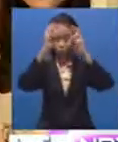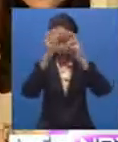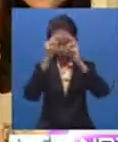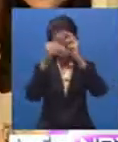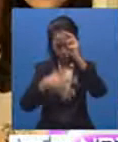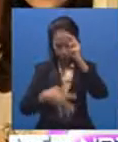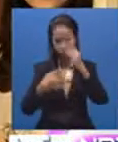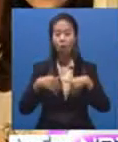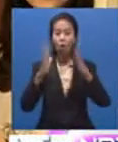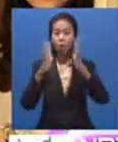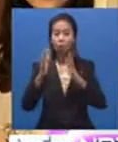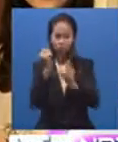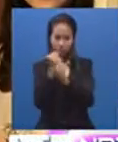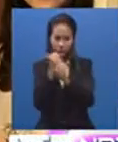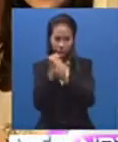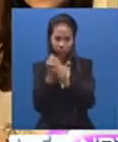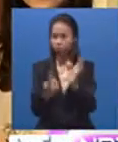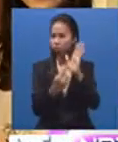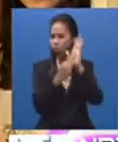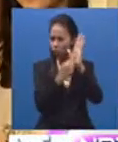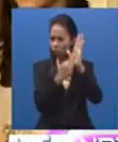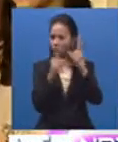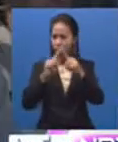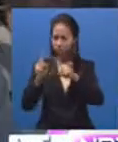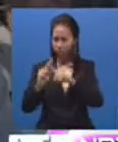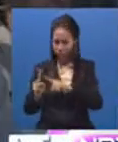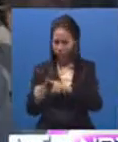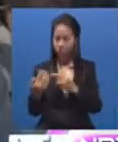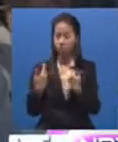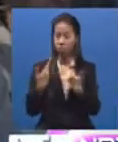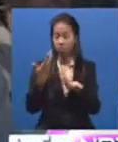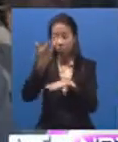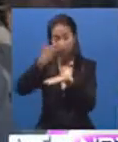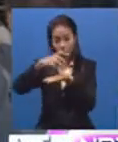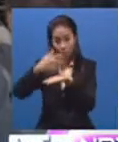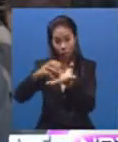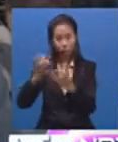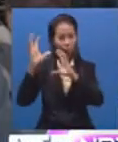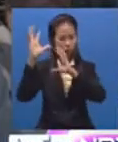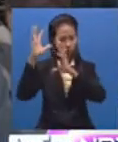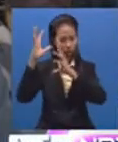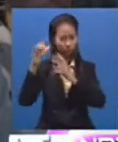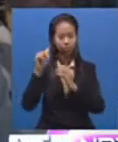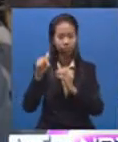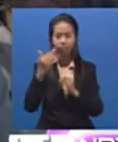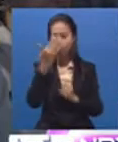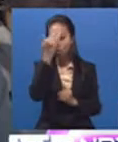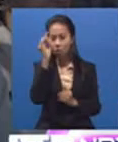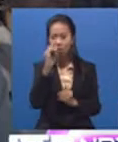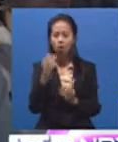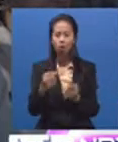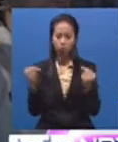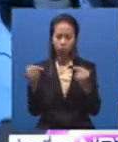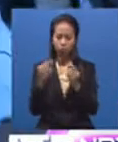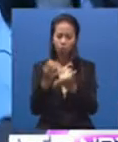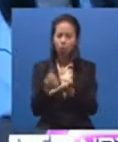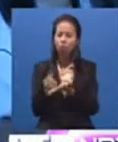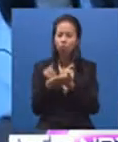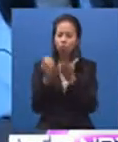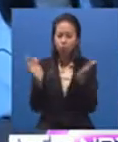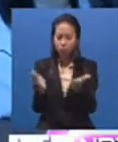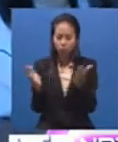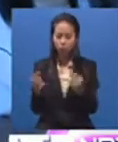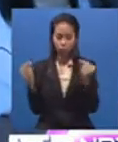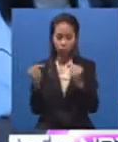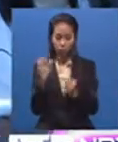เสียงเช่นเรื่องในม่านหมอกเรื่องปริศนาวันล่าสัตว์และเรื่องก้าวเพื่อสร้างความดีเฉลิมพระเกียรติพระบาทสมเด็จ